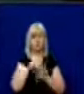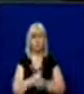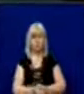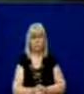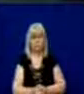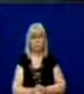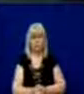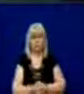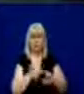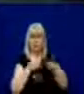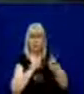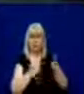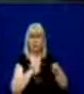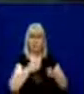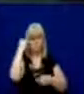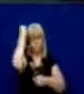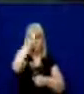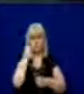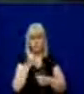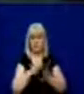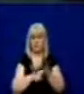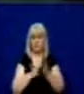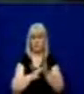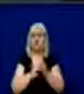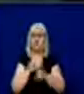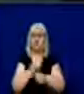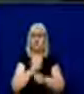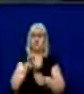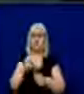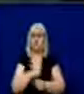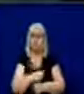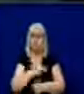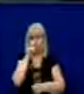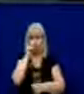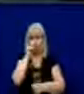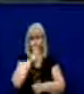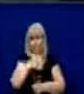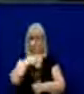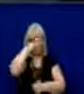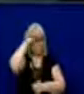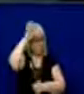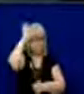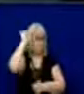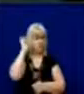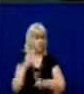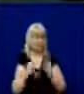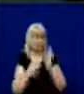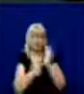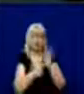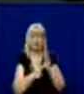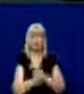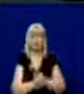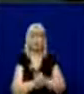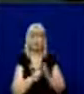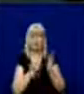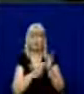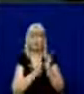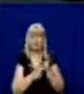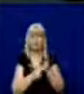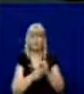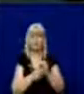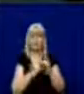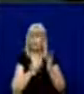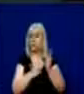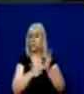Gjatë luftës në Kosovë, Nenat Gjurici ka qenë polici Miloševiqit. Këtë gjë dëshmën edhe Milazim Mustafa nga Obria